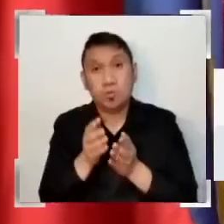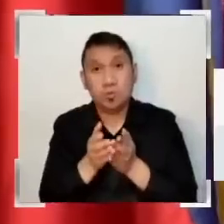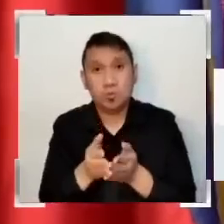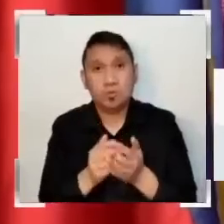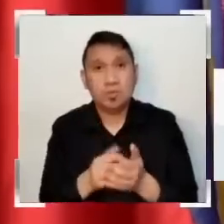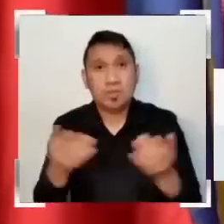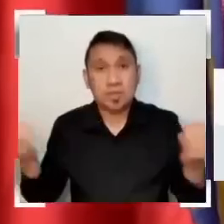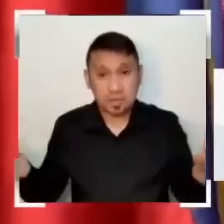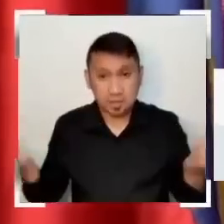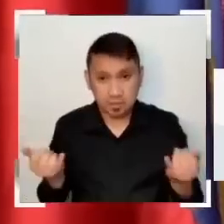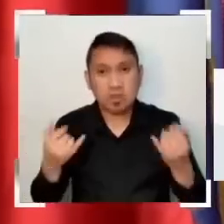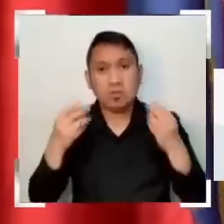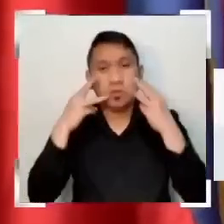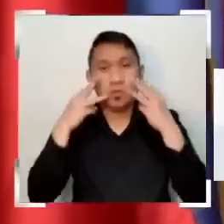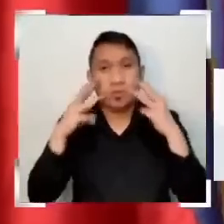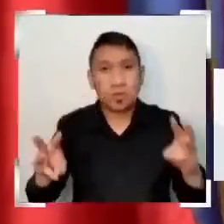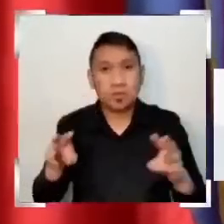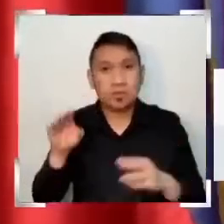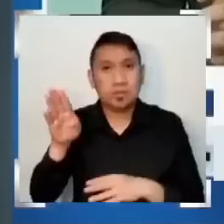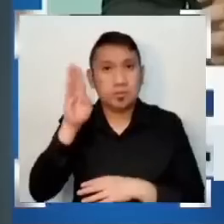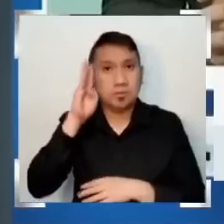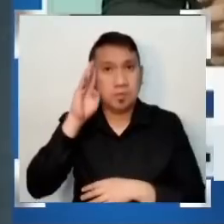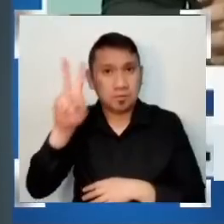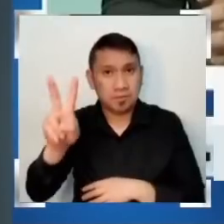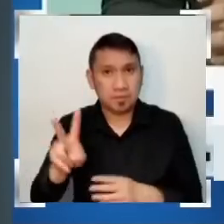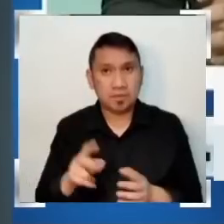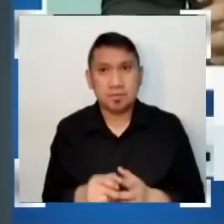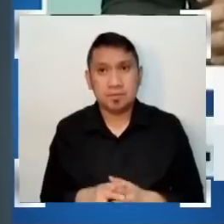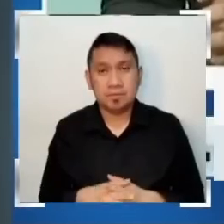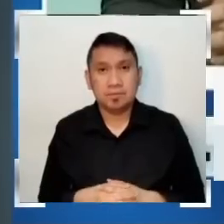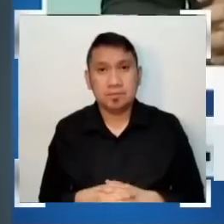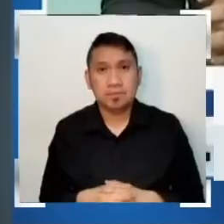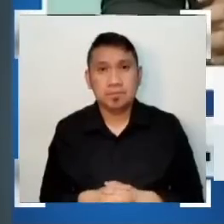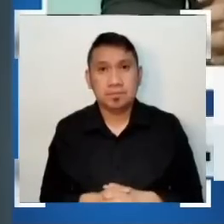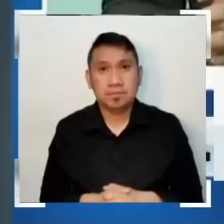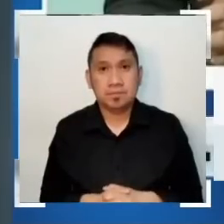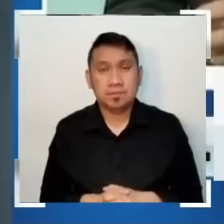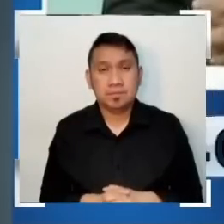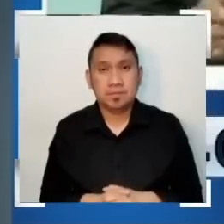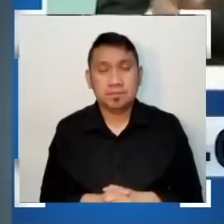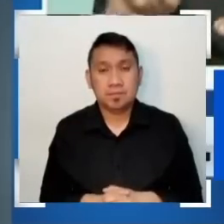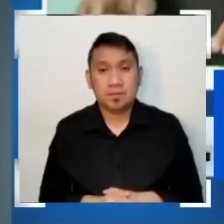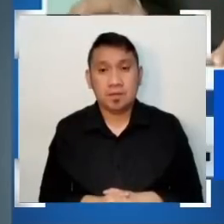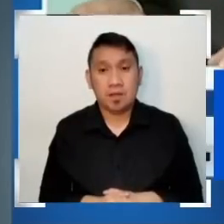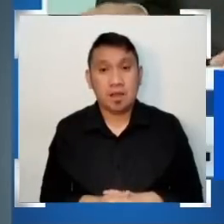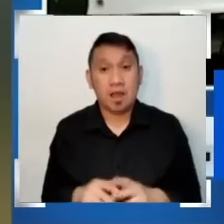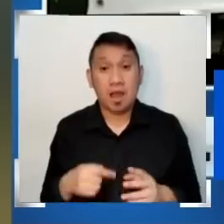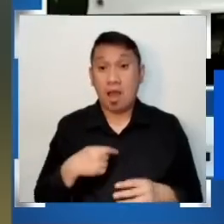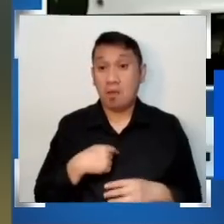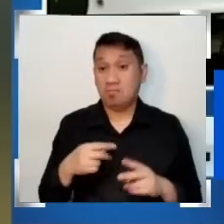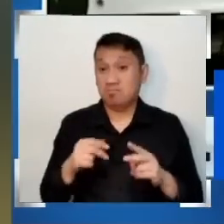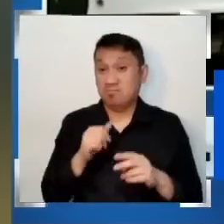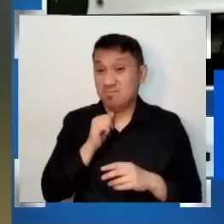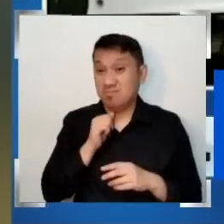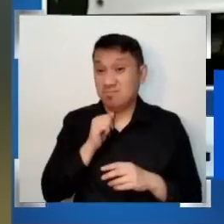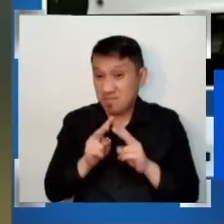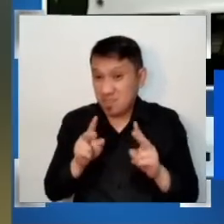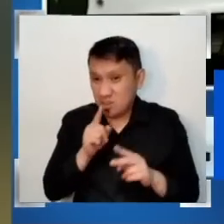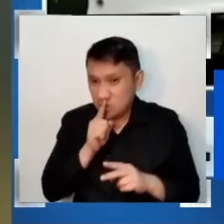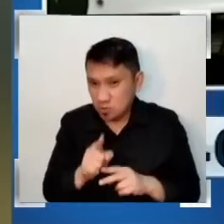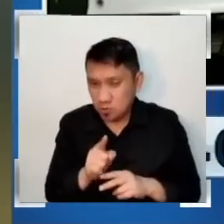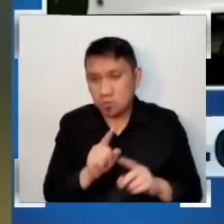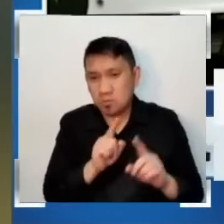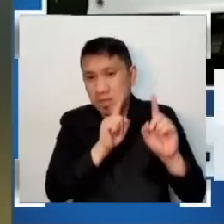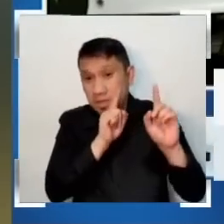ngang manood dyan si Pangulong Bongbong Marcos. I am not very sure of the attendance, but the President